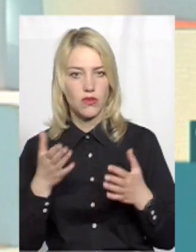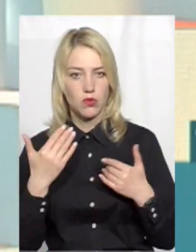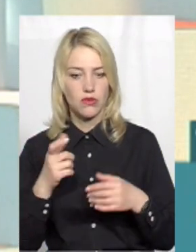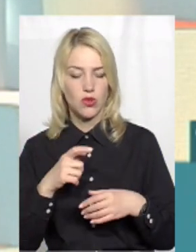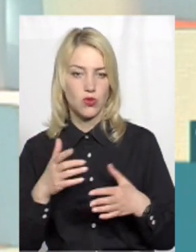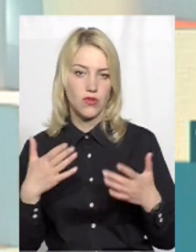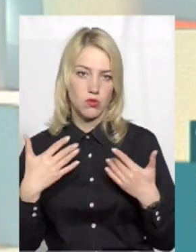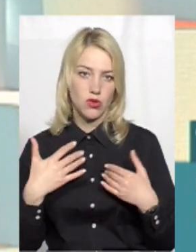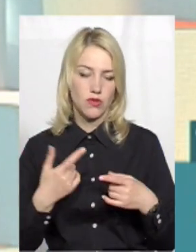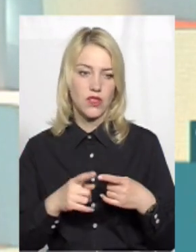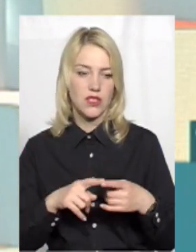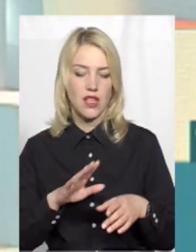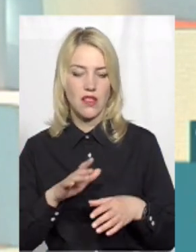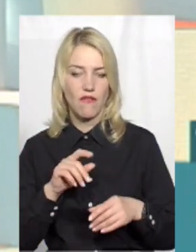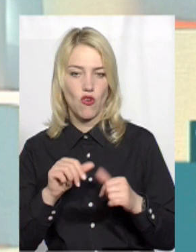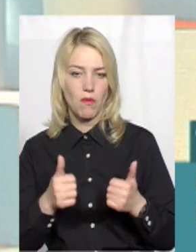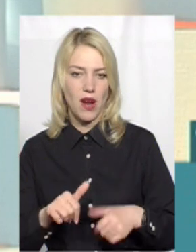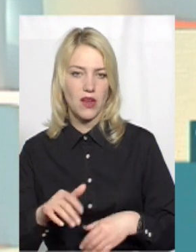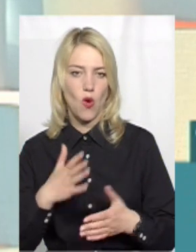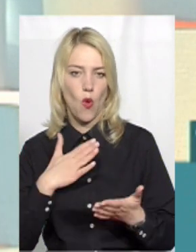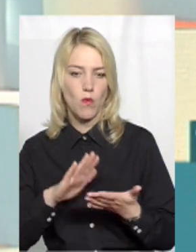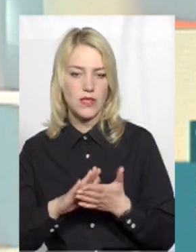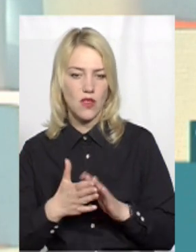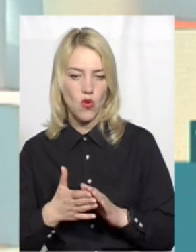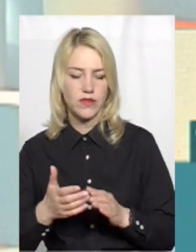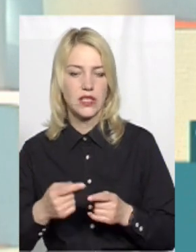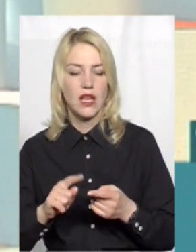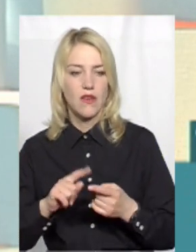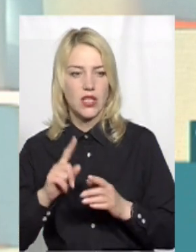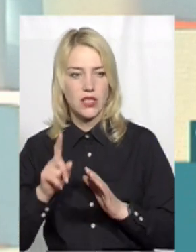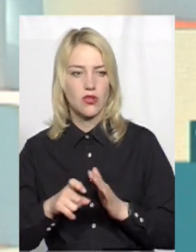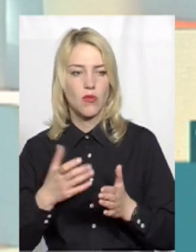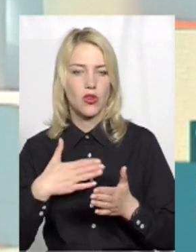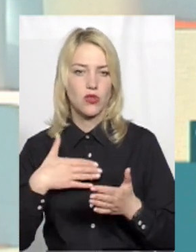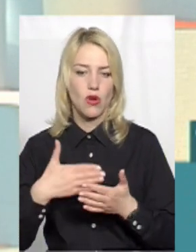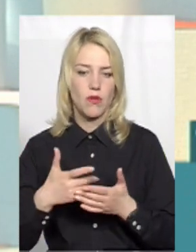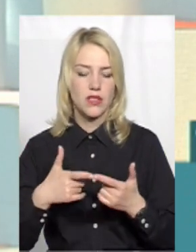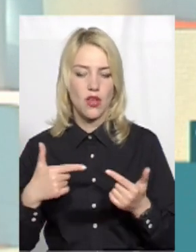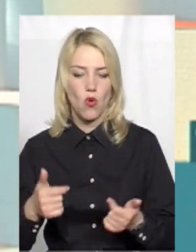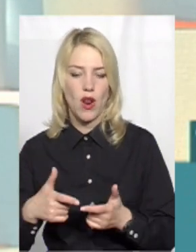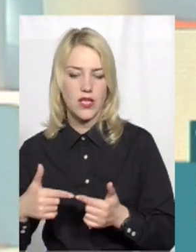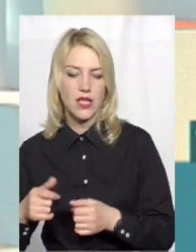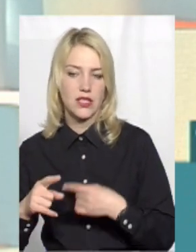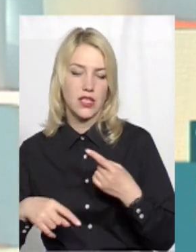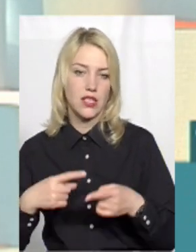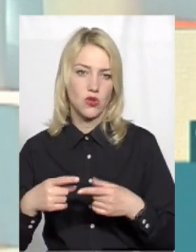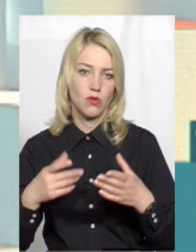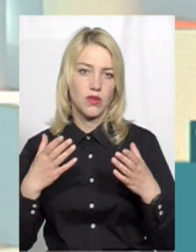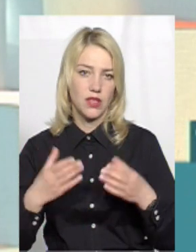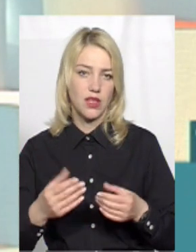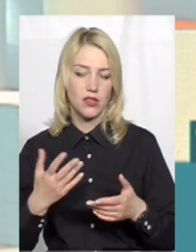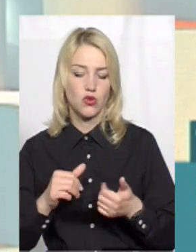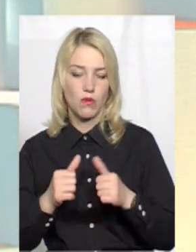вони відпочивають, і у цій неформальній обстановці вони дізнаються про якісь громадські організації. Уже там наступного дня, якщо вони там